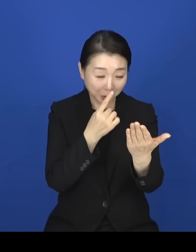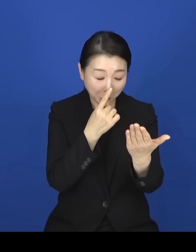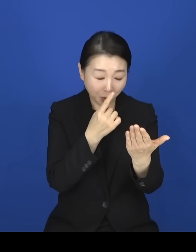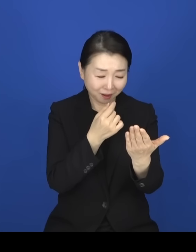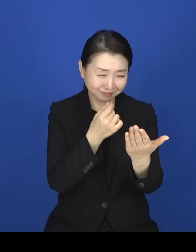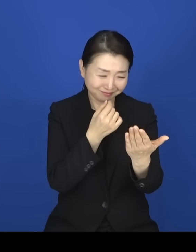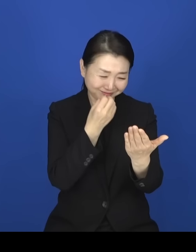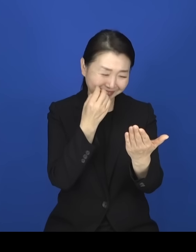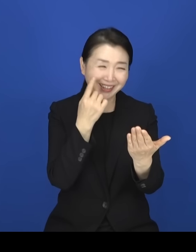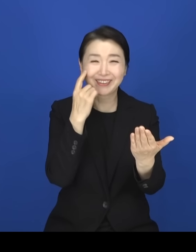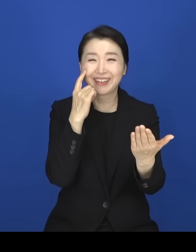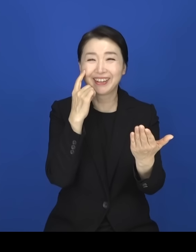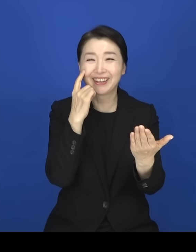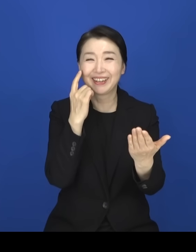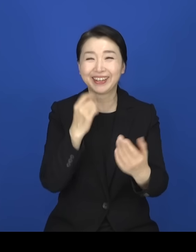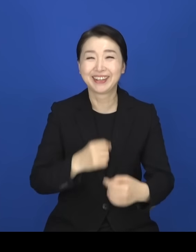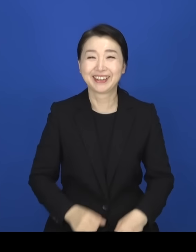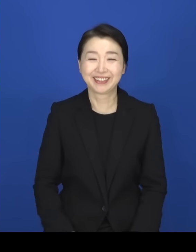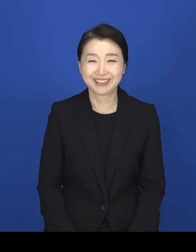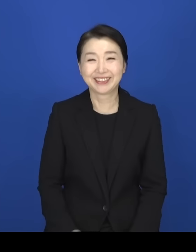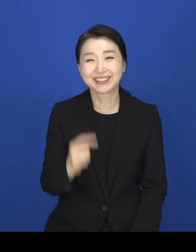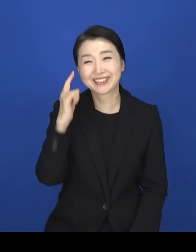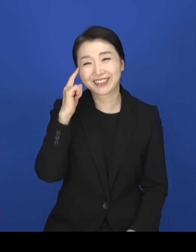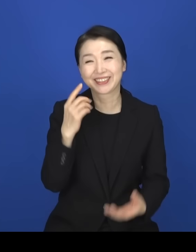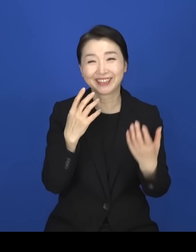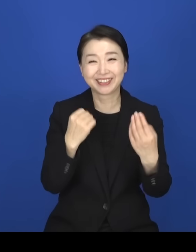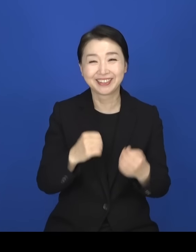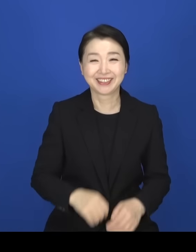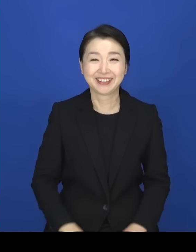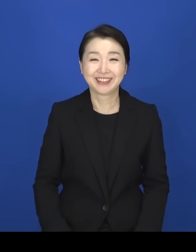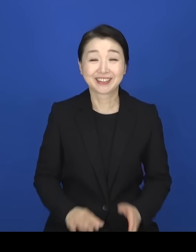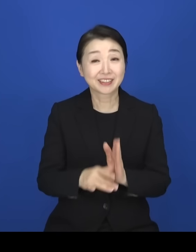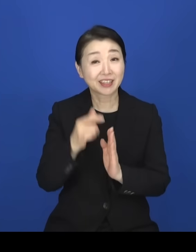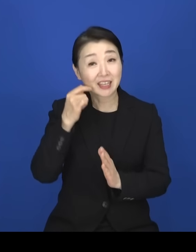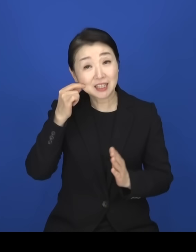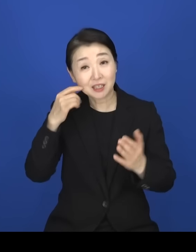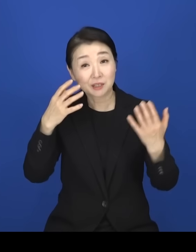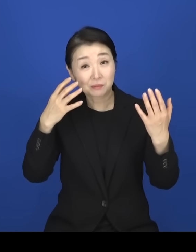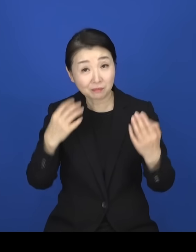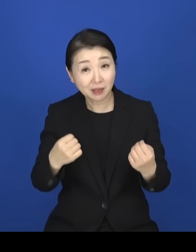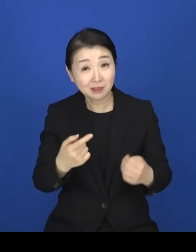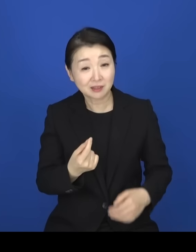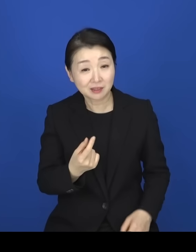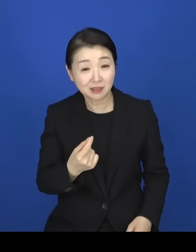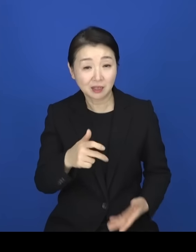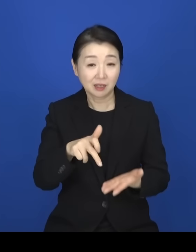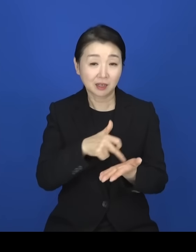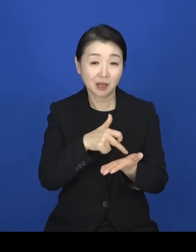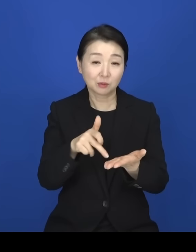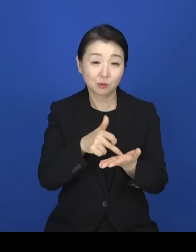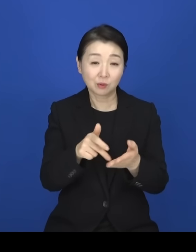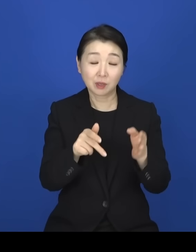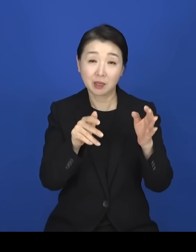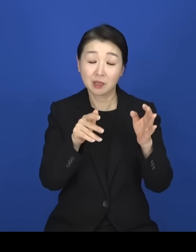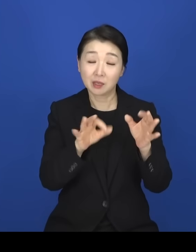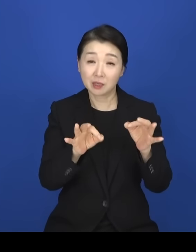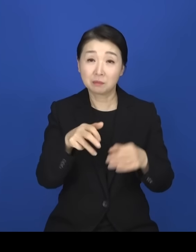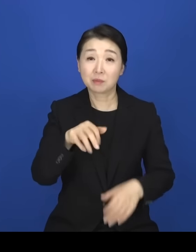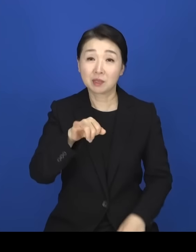있지? 그런 생각도 하고. 그때 인기 되게 많아서 전 아직도 그 카톡에 김기리 캐릭터가 있어요.